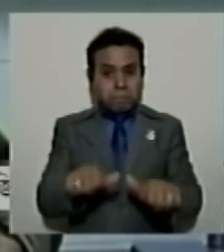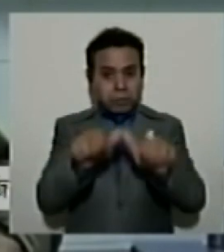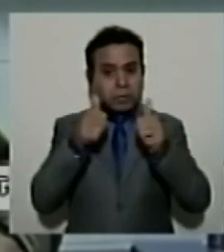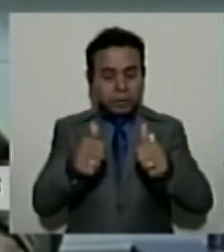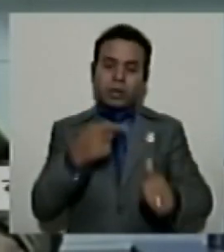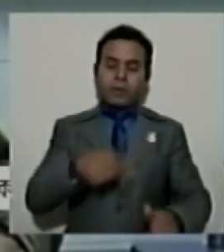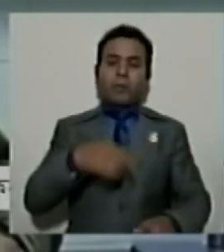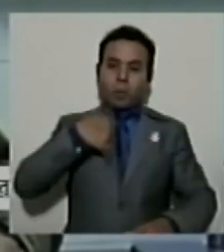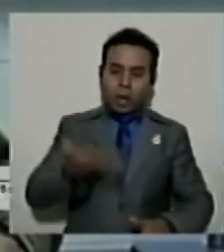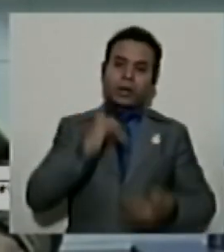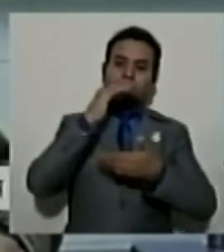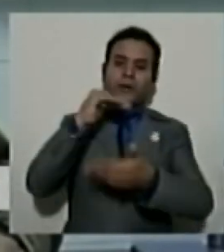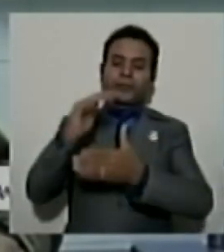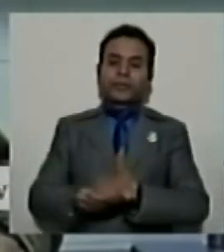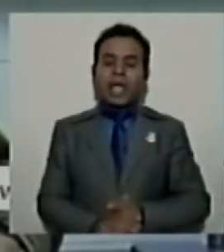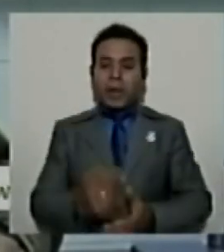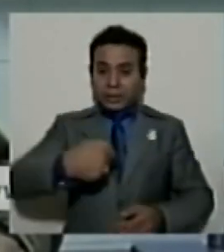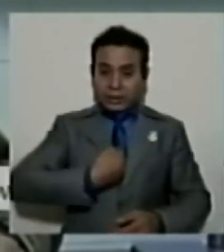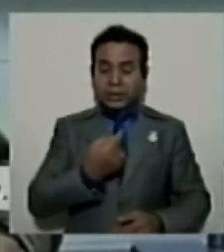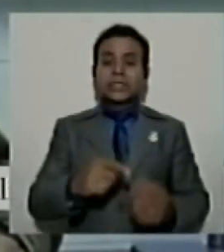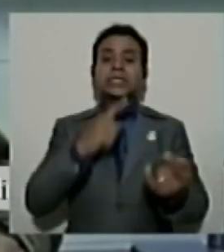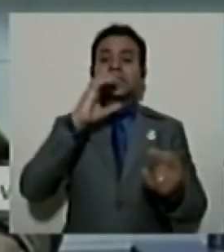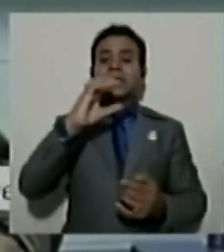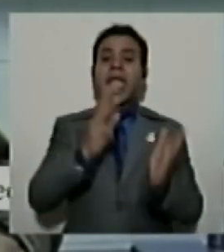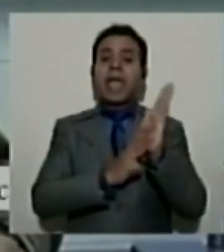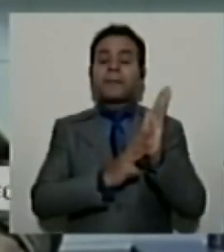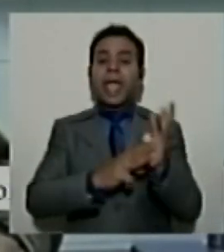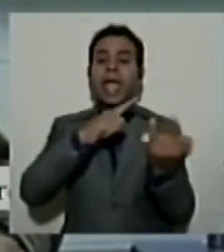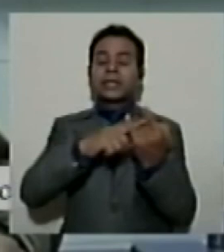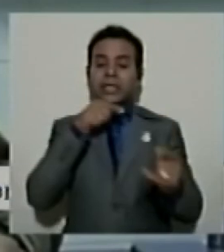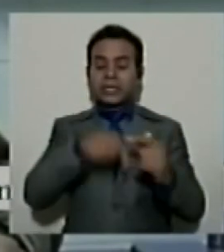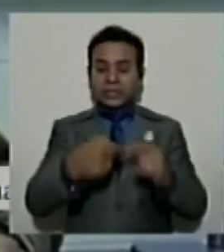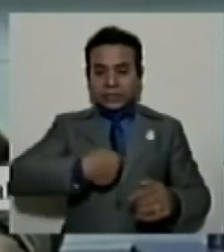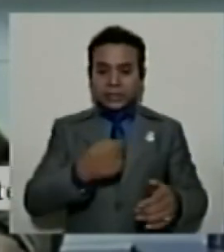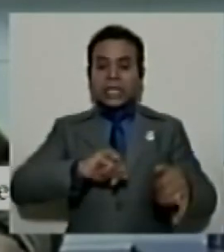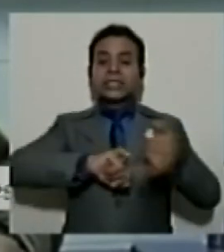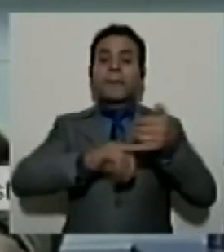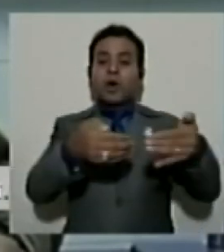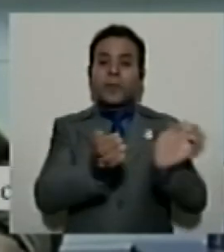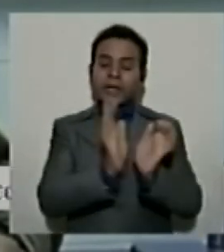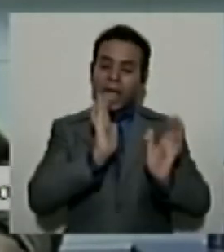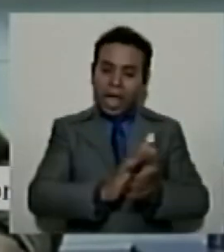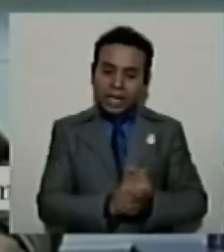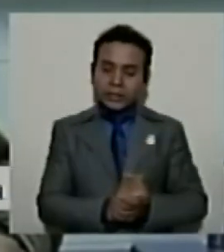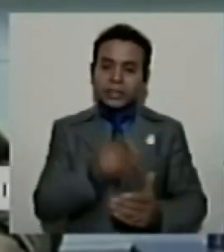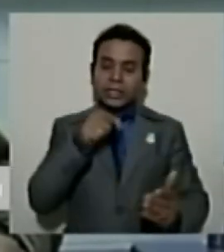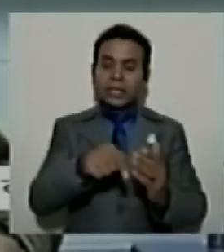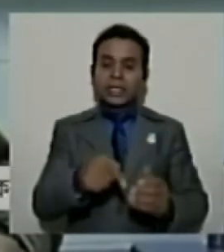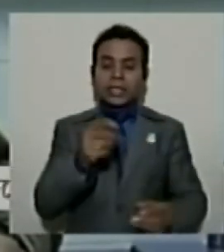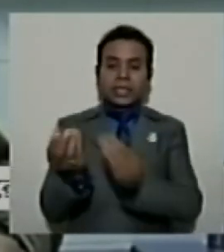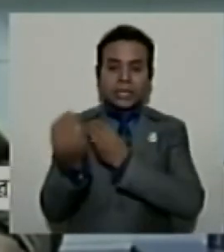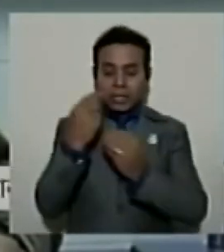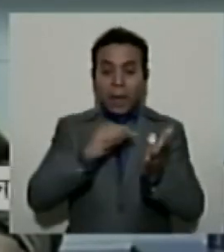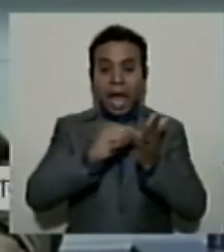প্রসিকিউটরি রোল 2008-এর মধ্যে বিস্তারিত দেওয়া আছে, সেটা অনুসরণ করি আমরা এগুলো করে থাকি। স্বাভাবিকভাবে কোনো